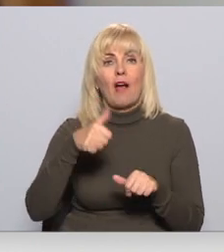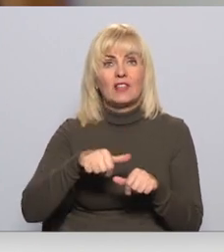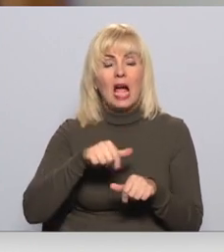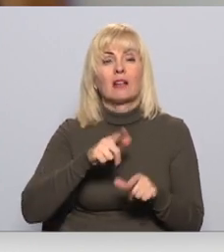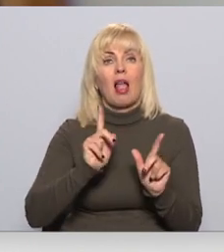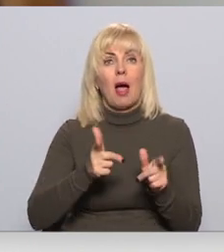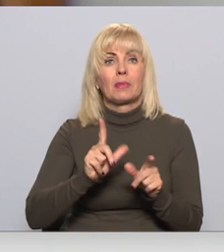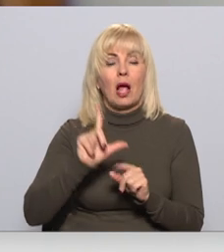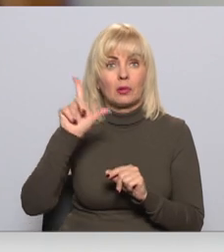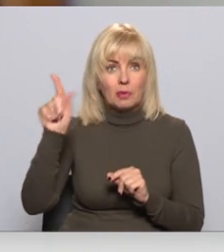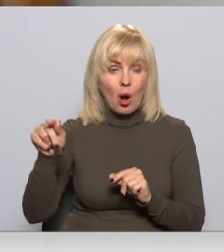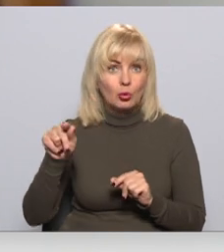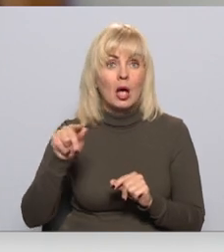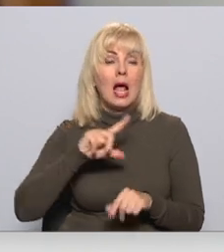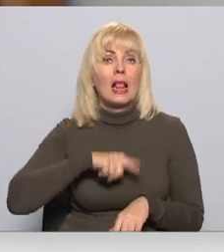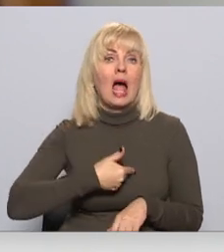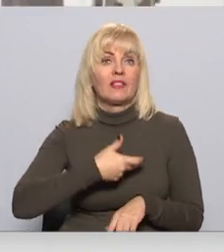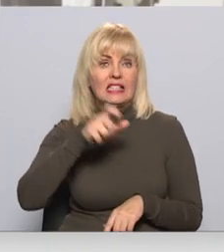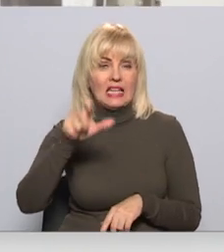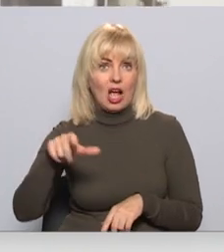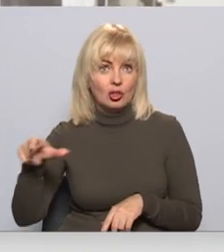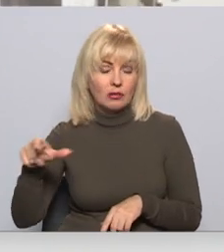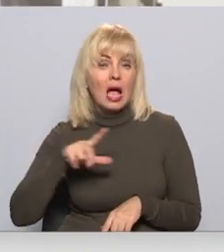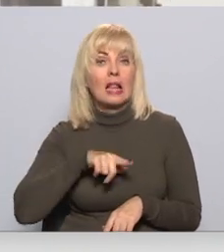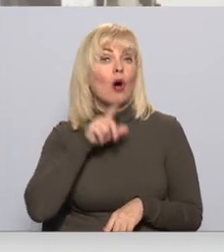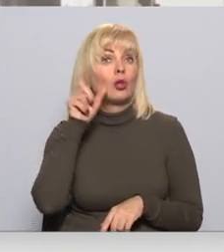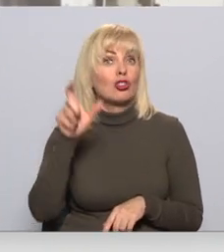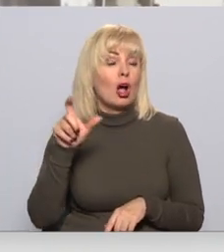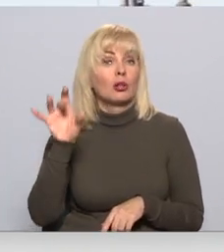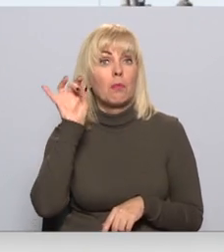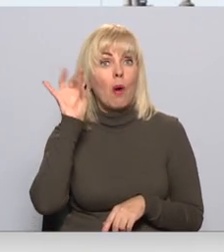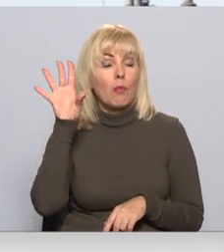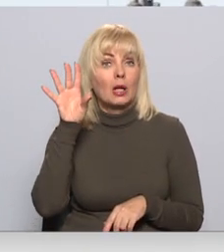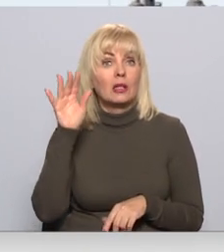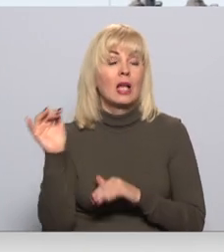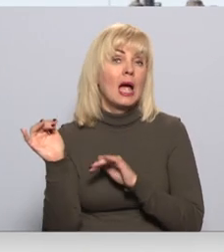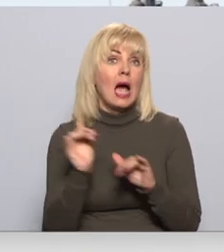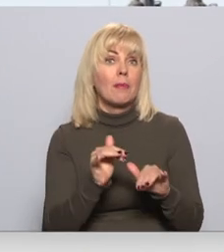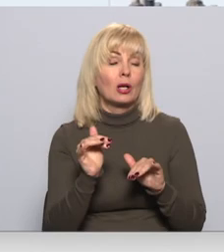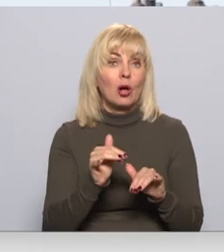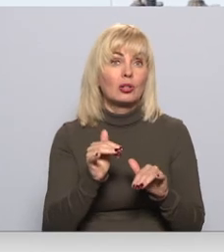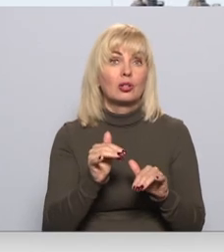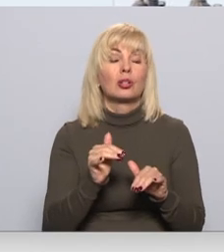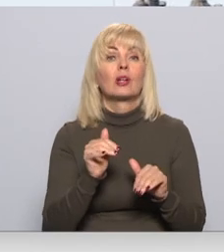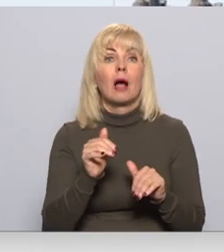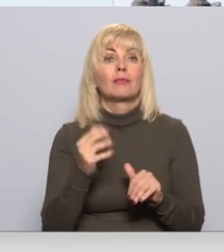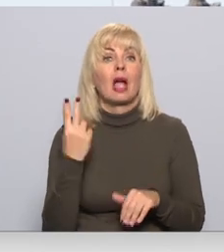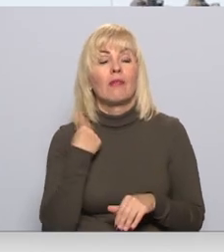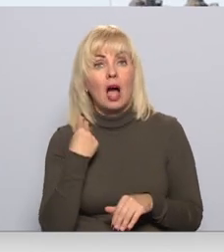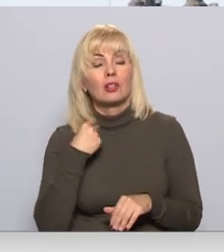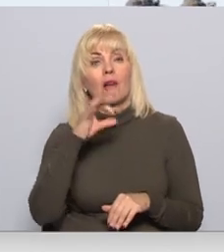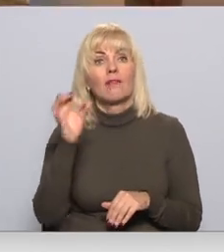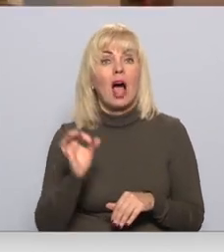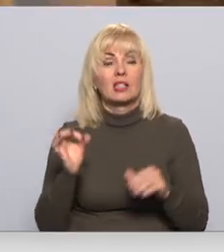no valstīm, kurās strādā Latvijas iedzīvotāji. Latvijas jauniešiem populārākās emigrācijas valstis ir apvienotā Karaliste, Vācija